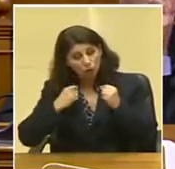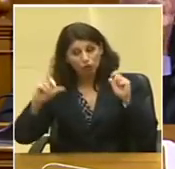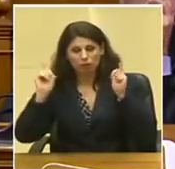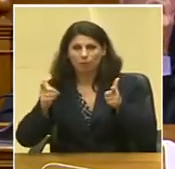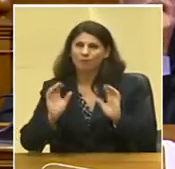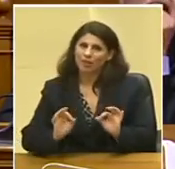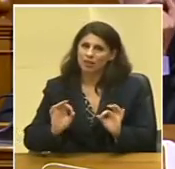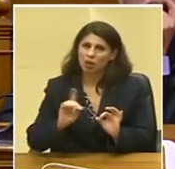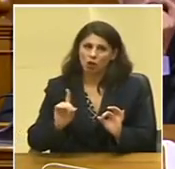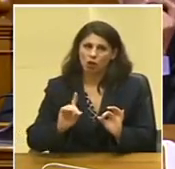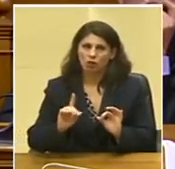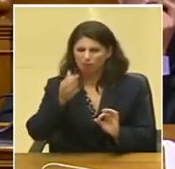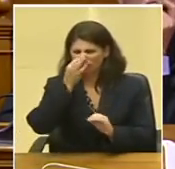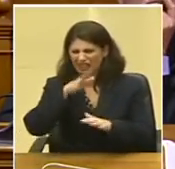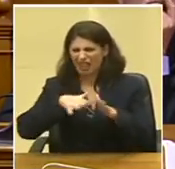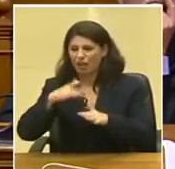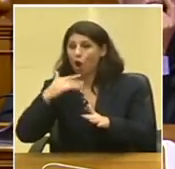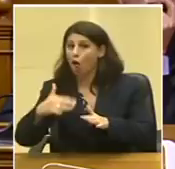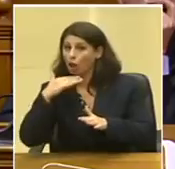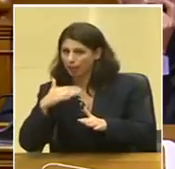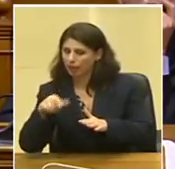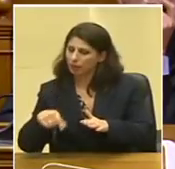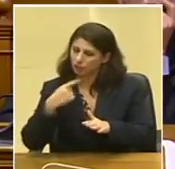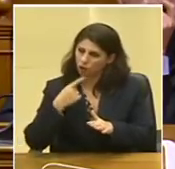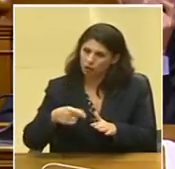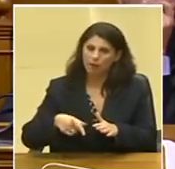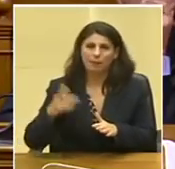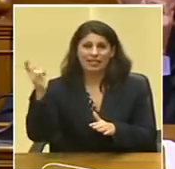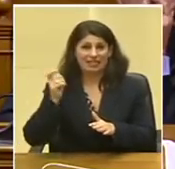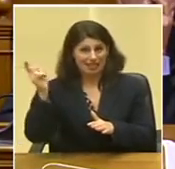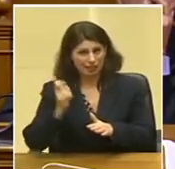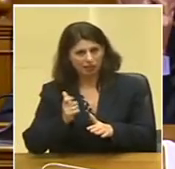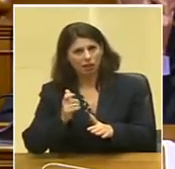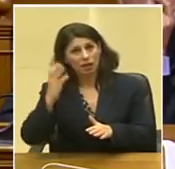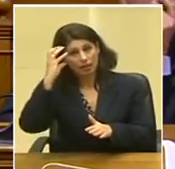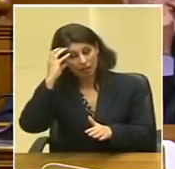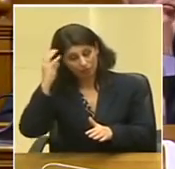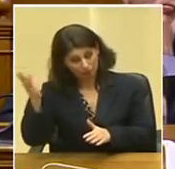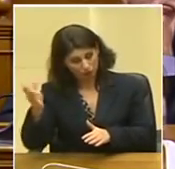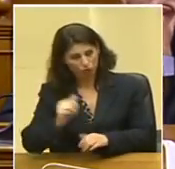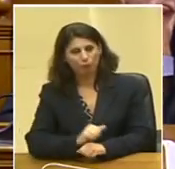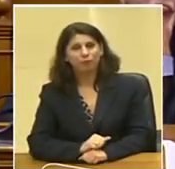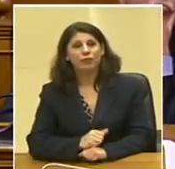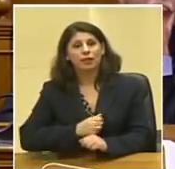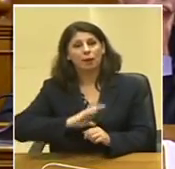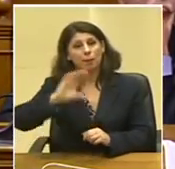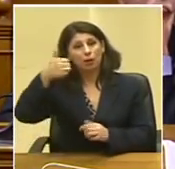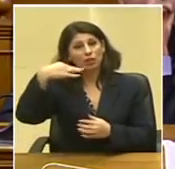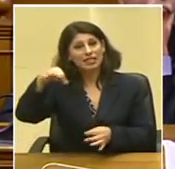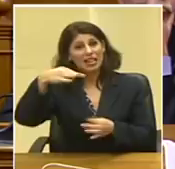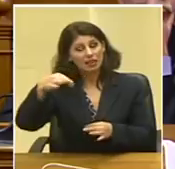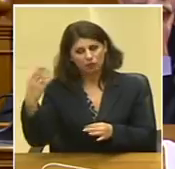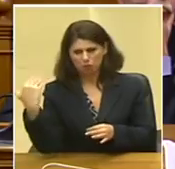όχι μόνο σκανδαλολογία, αλλά μιας και συζητάμε σήμερα για τις συντάξεις, να σας θυμίζω και τα πρωτοσέλιδα